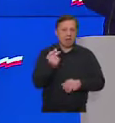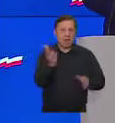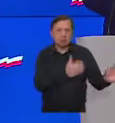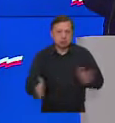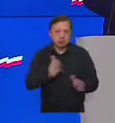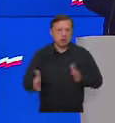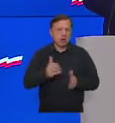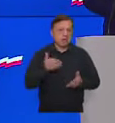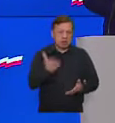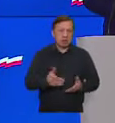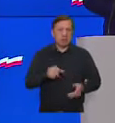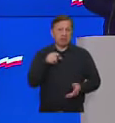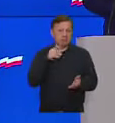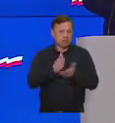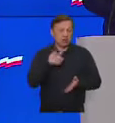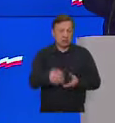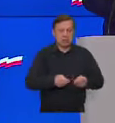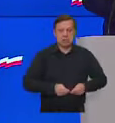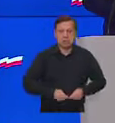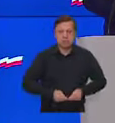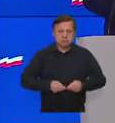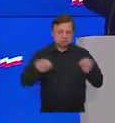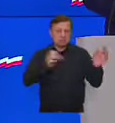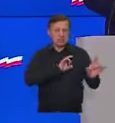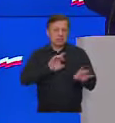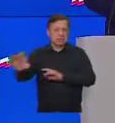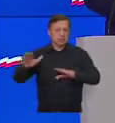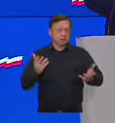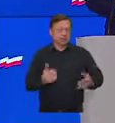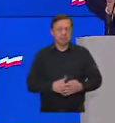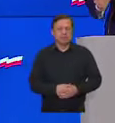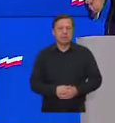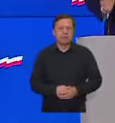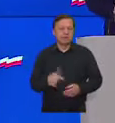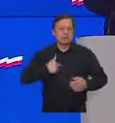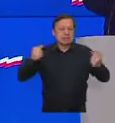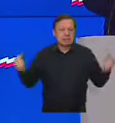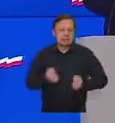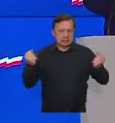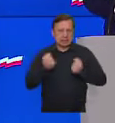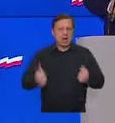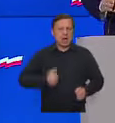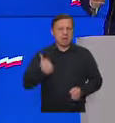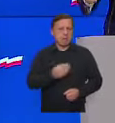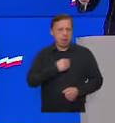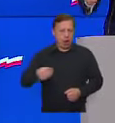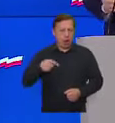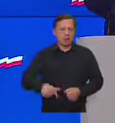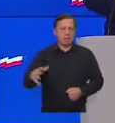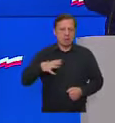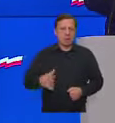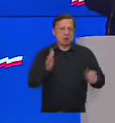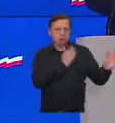rozrost tych przypadków zakażeń jest gwałtowny. Staramy się robić wszystko, żeby przygotować Polskę na te